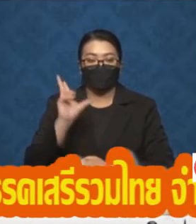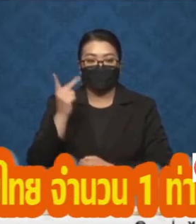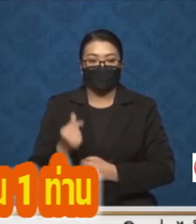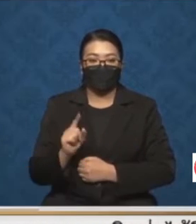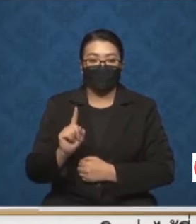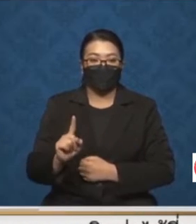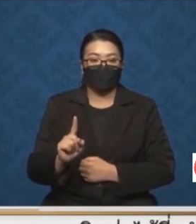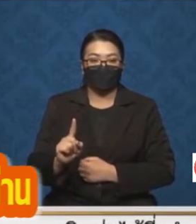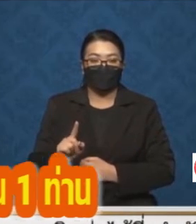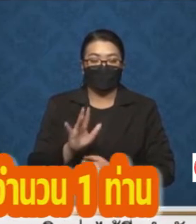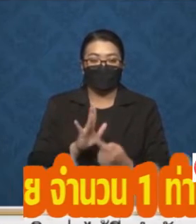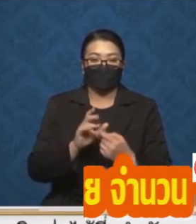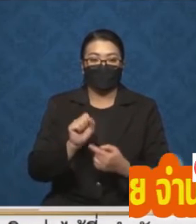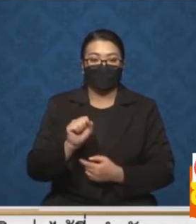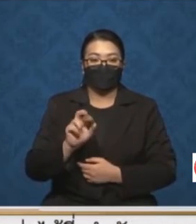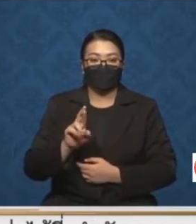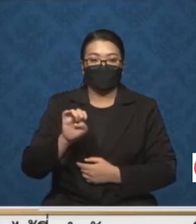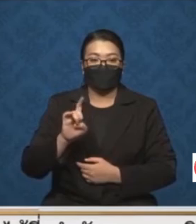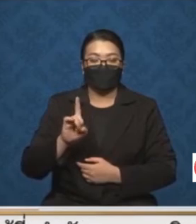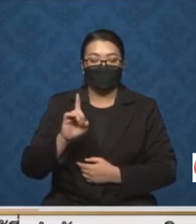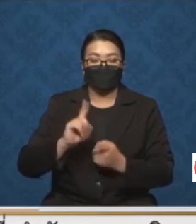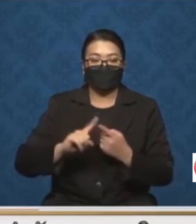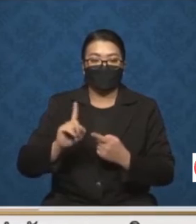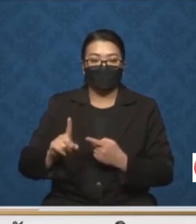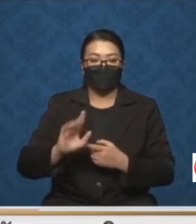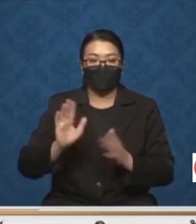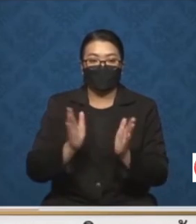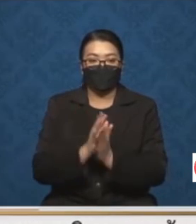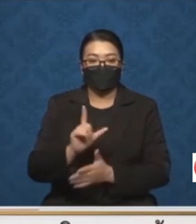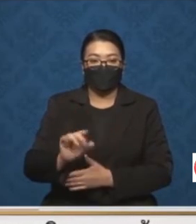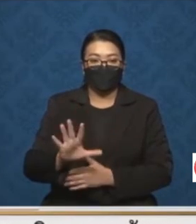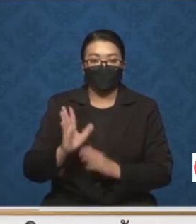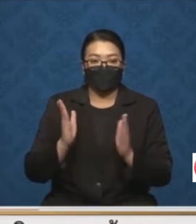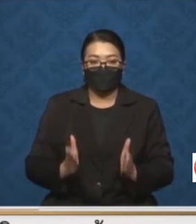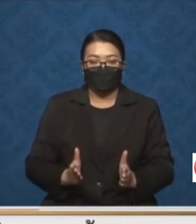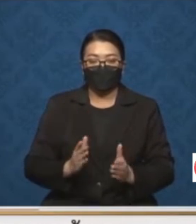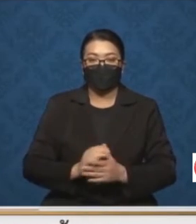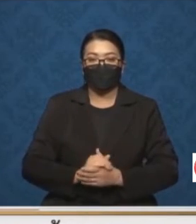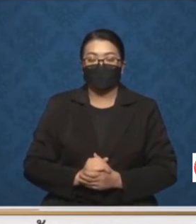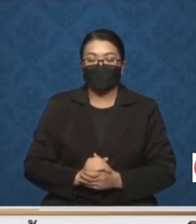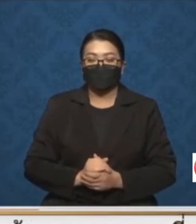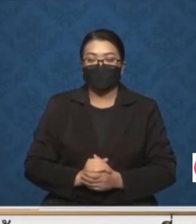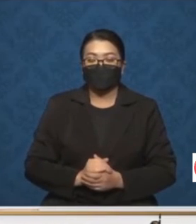ท่านพรรคเสรีรวมไทย1ท่านครับต่อไปก็ขอเชิญเสนอครับคณะรัฐมนตรีเสนอครับ